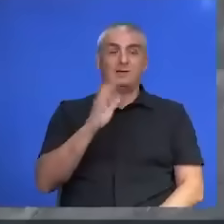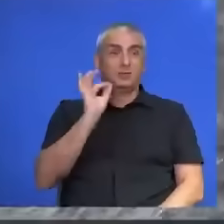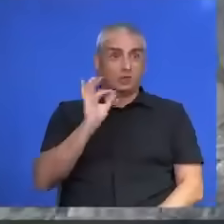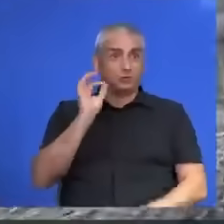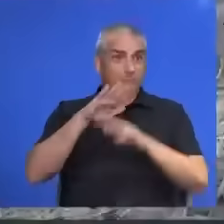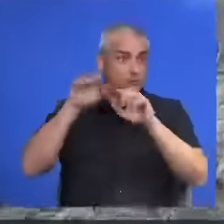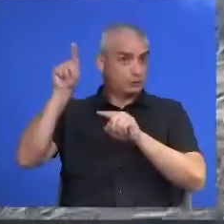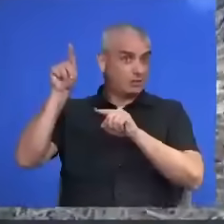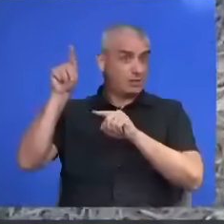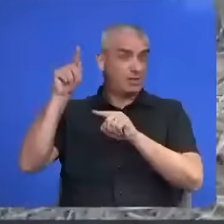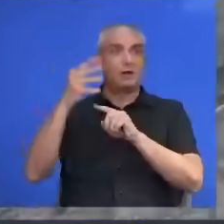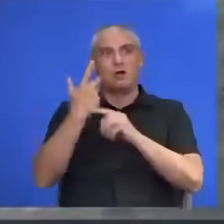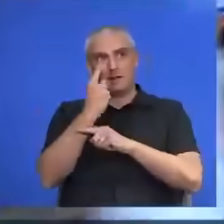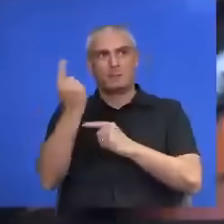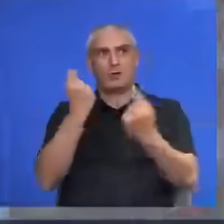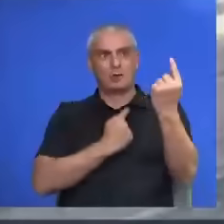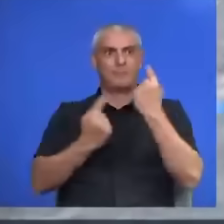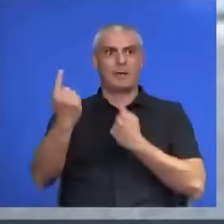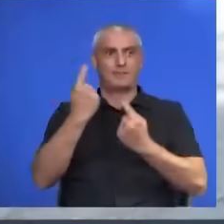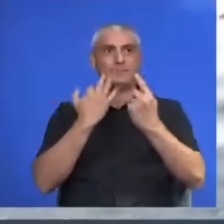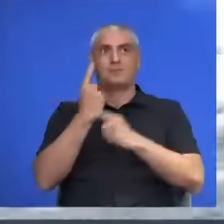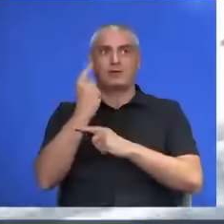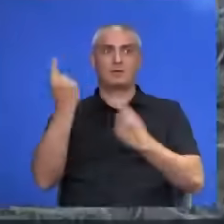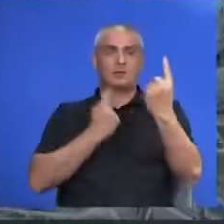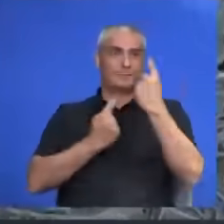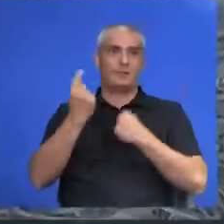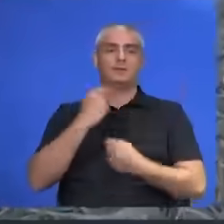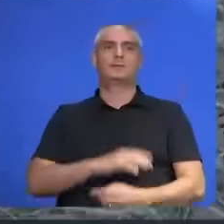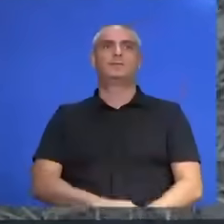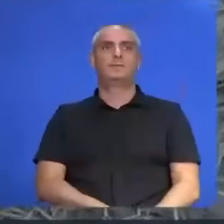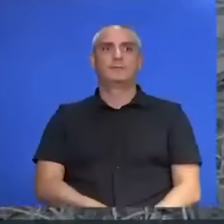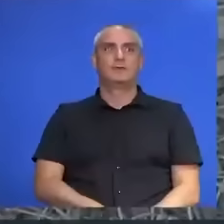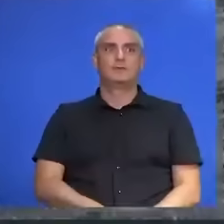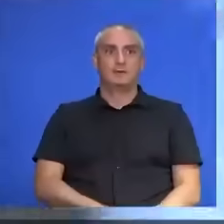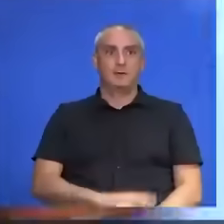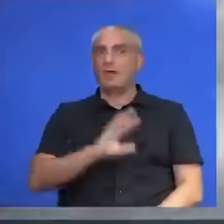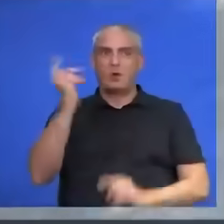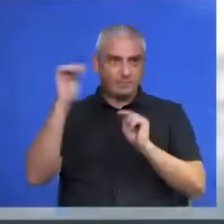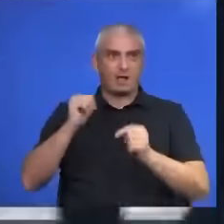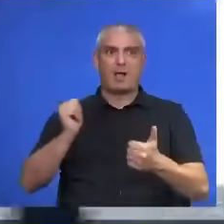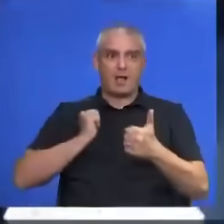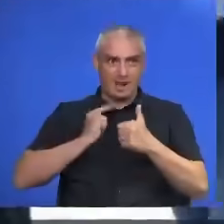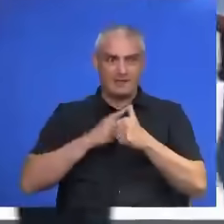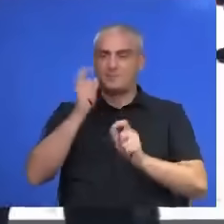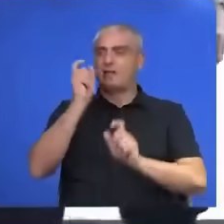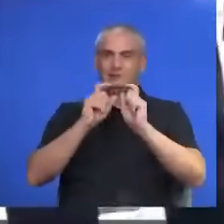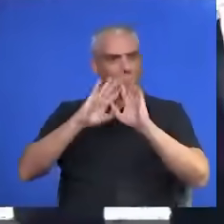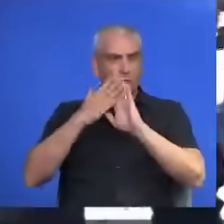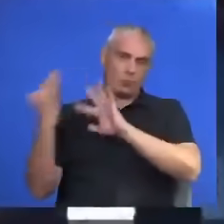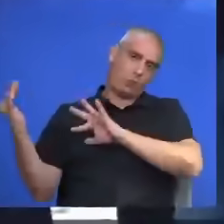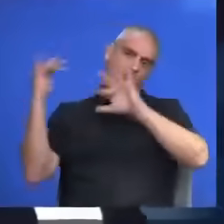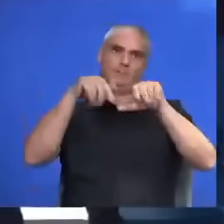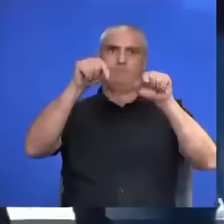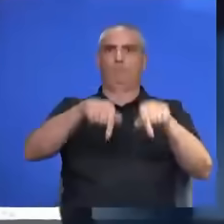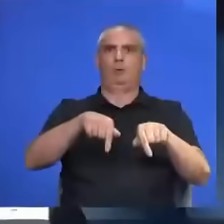בשטח? כל כאן, כל מגיעים לכאן? הכל מגיע, גם חיילים, גם אזרחים, הכל מגיע. מגיעים